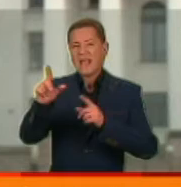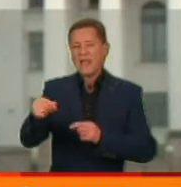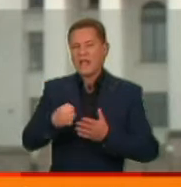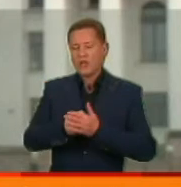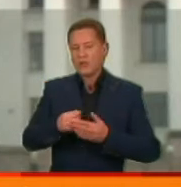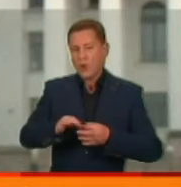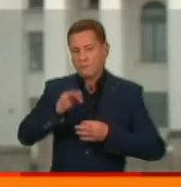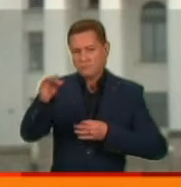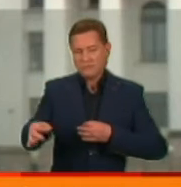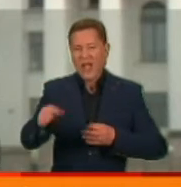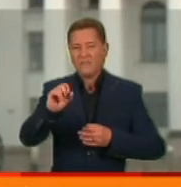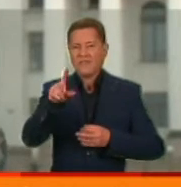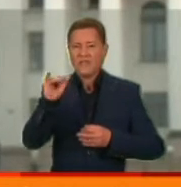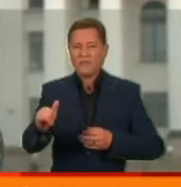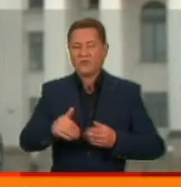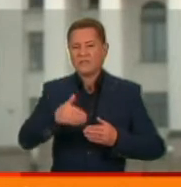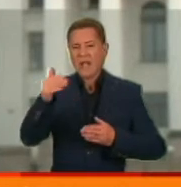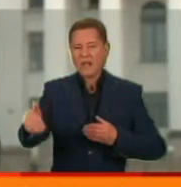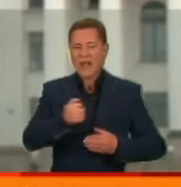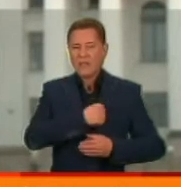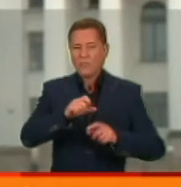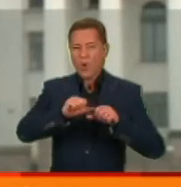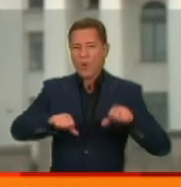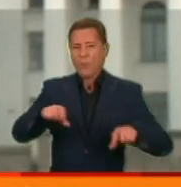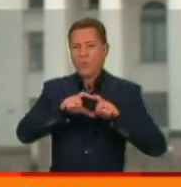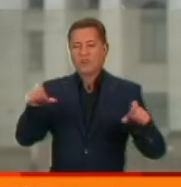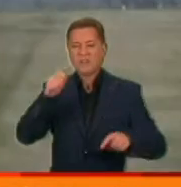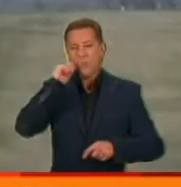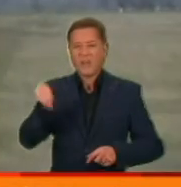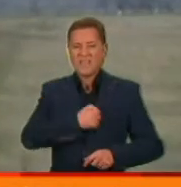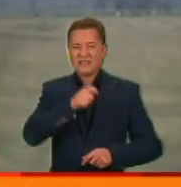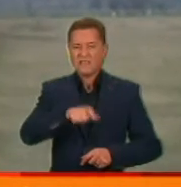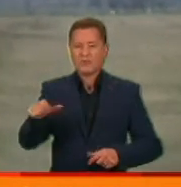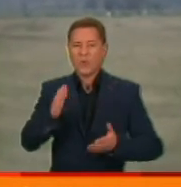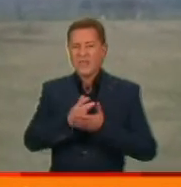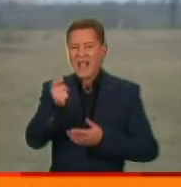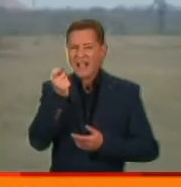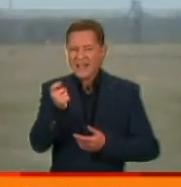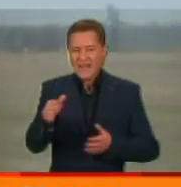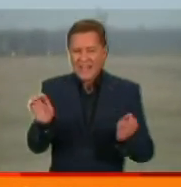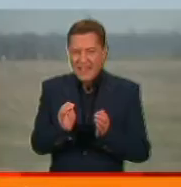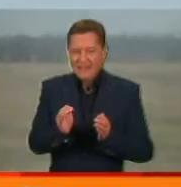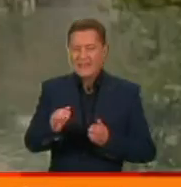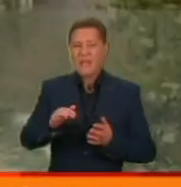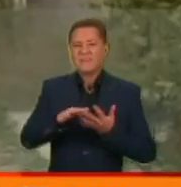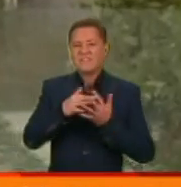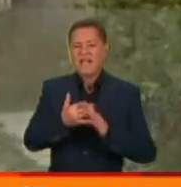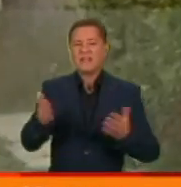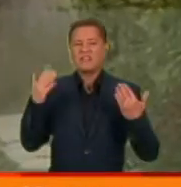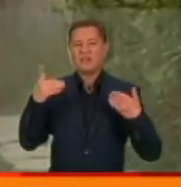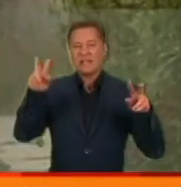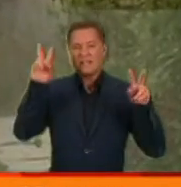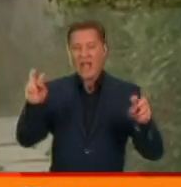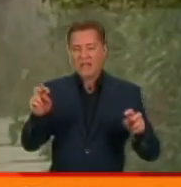По Донецькій трасі за крайнім блокпостом українських військових є крихітне селище Дачі. За дачами через кілометр